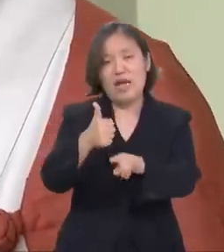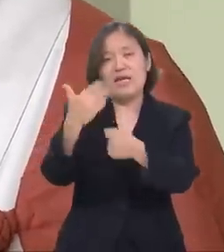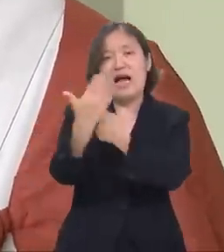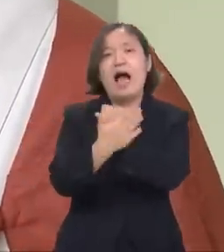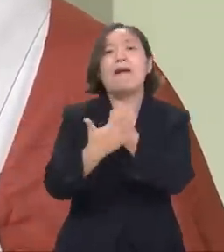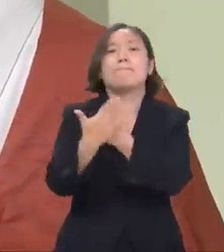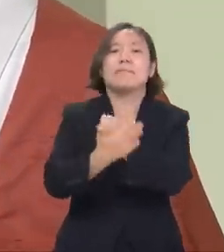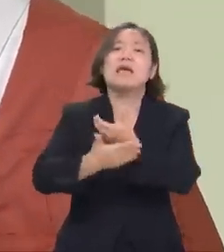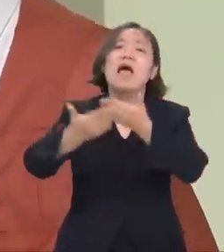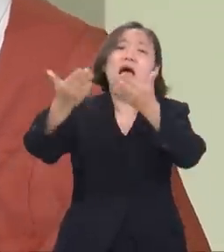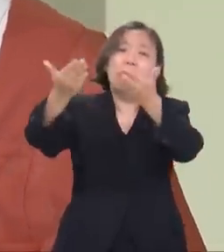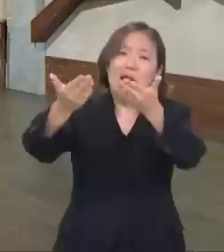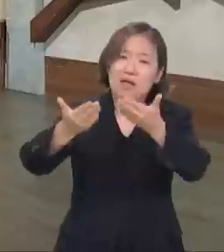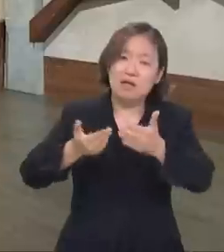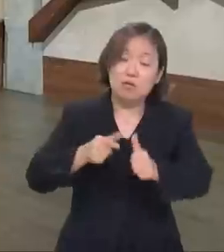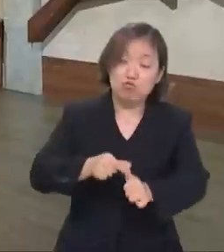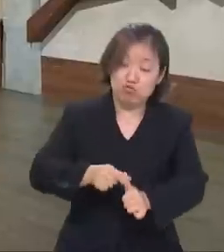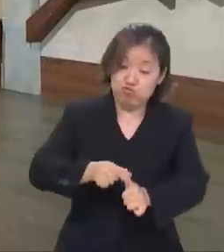수가 있었구나라는